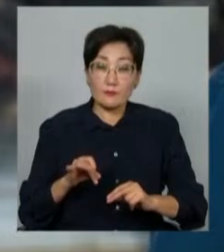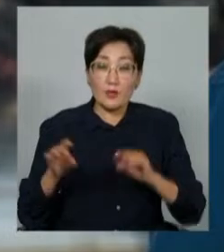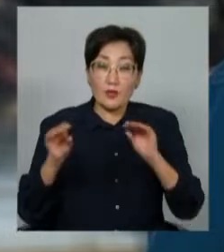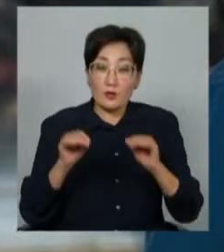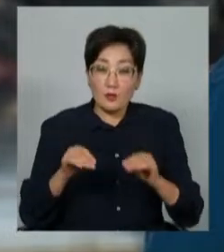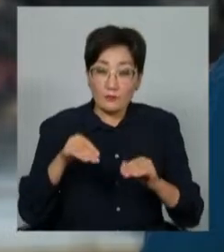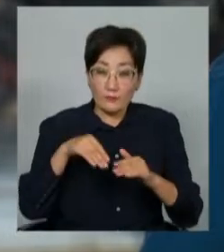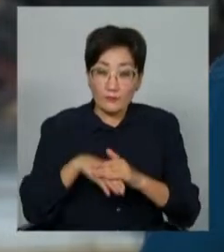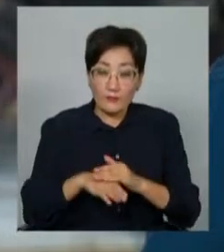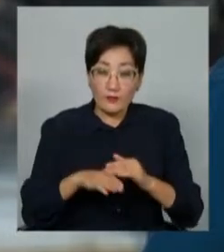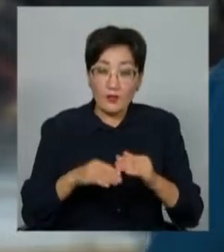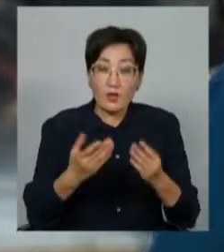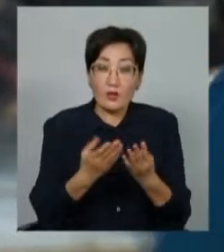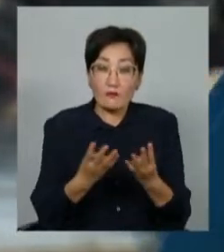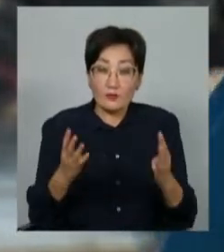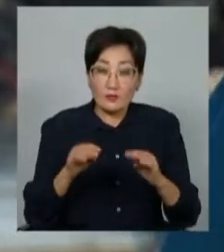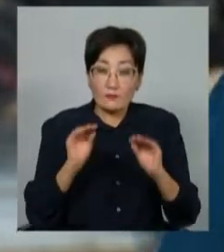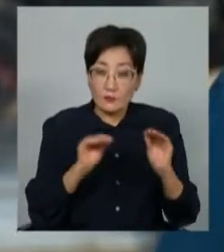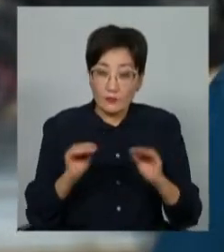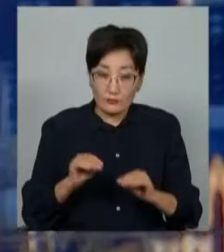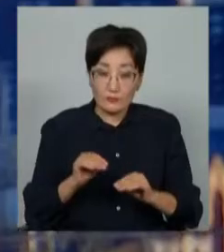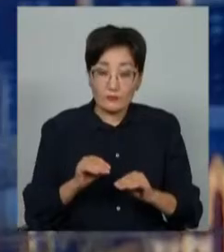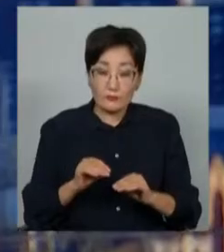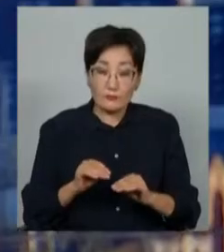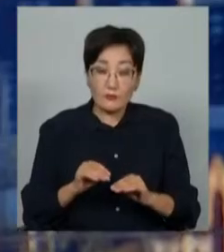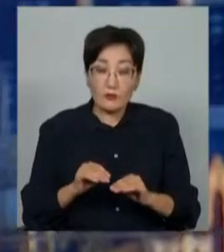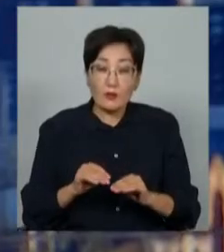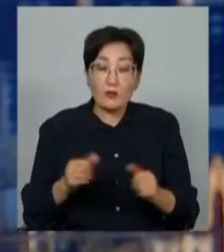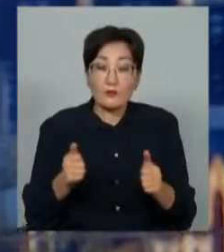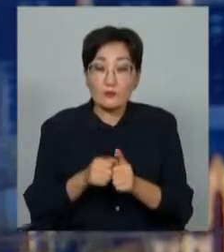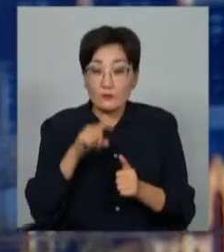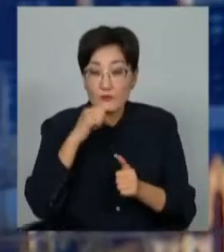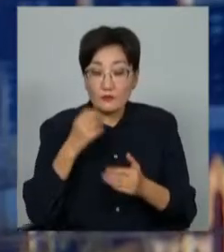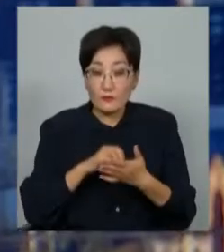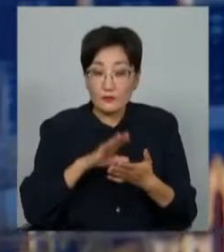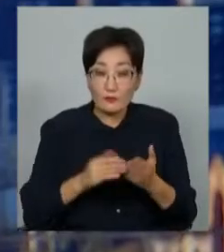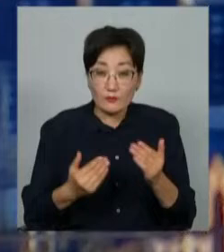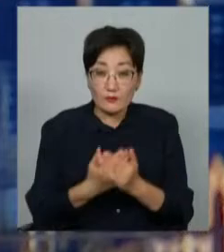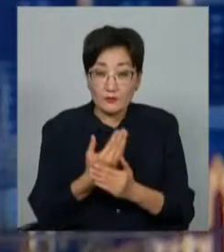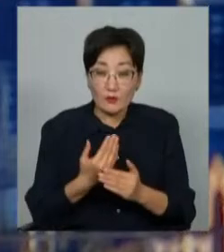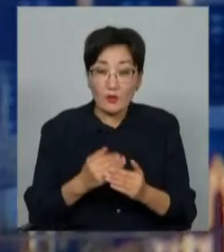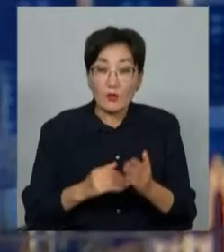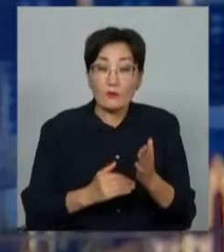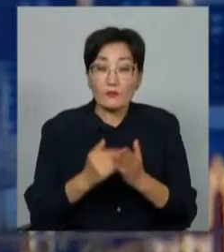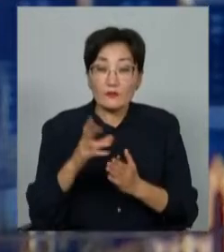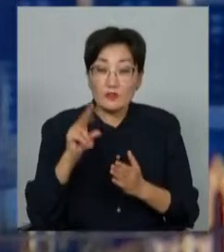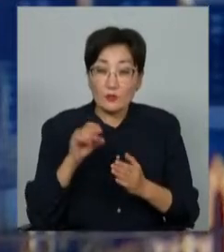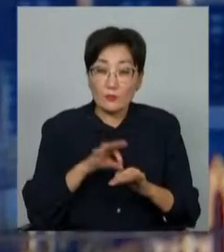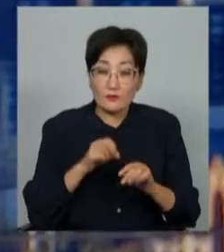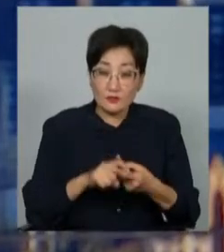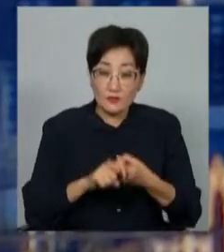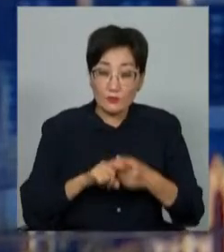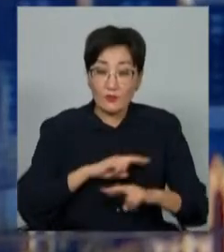сооружение монолитных железобетонных конструкций. В соседней России зафиксировали новый антирекорд по числу заразившихся